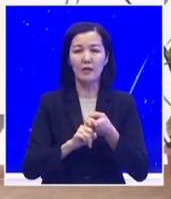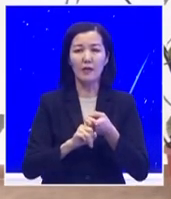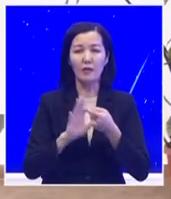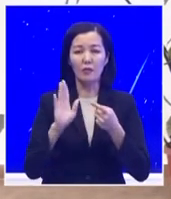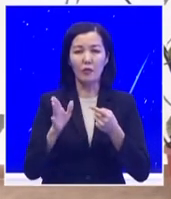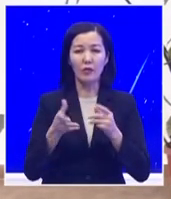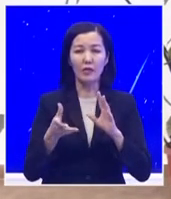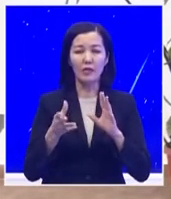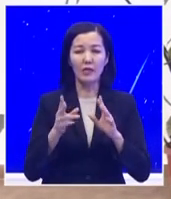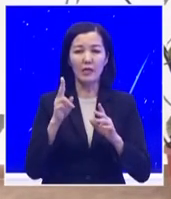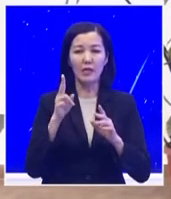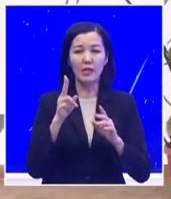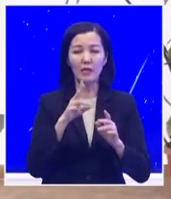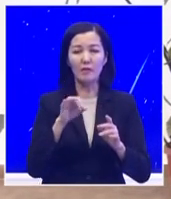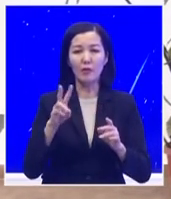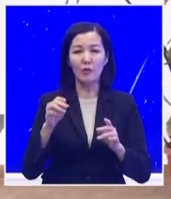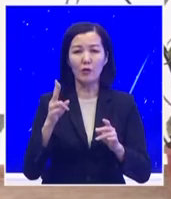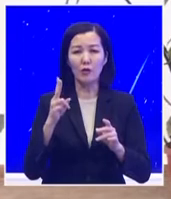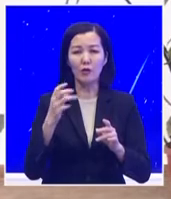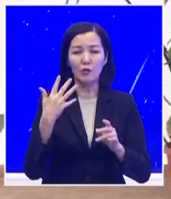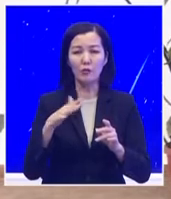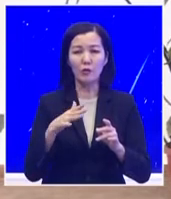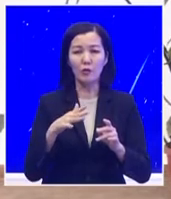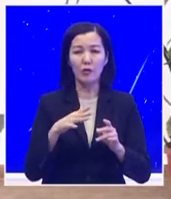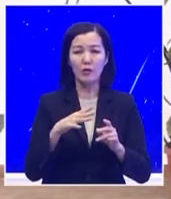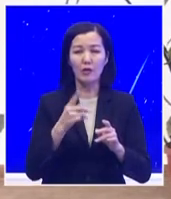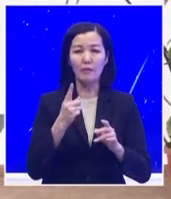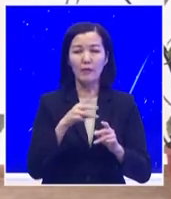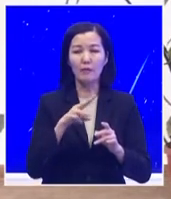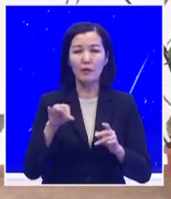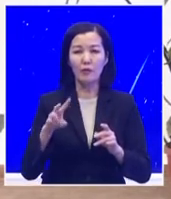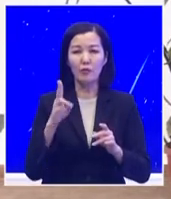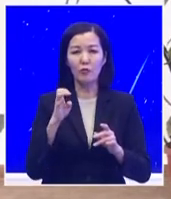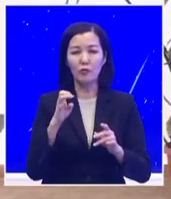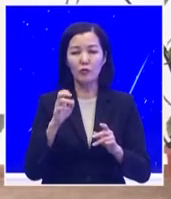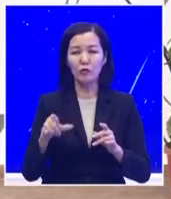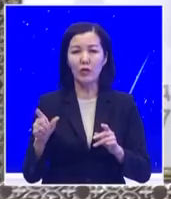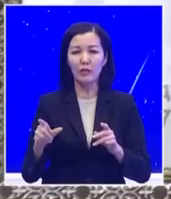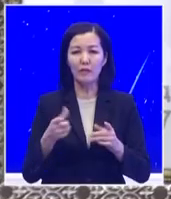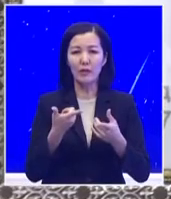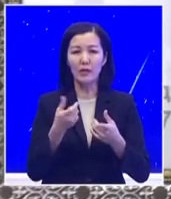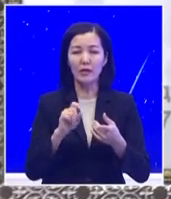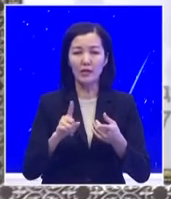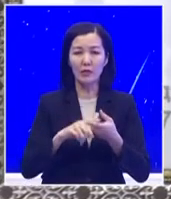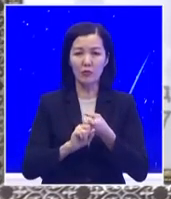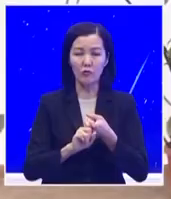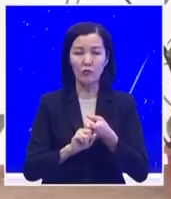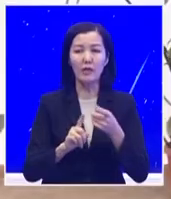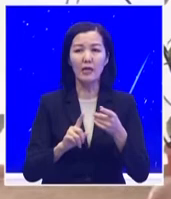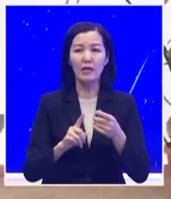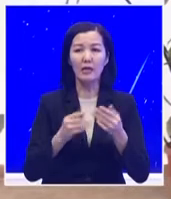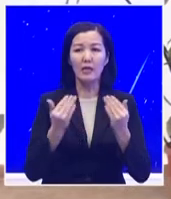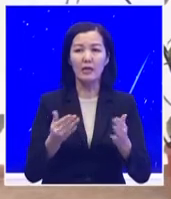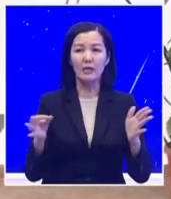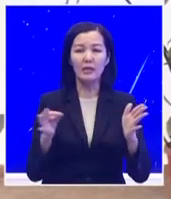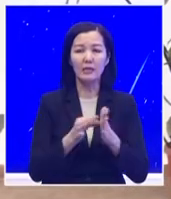Жалпы облысымызда 2 миллион 52 адам болатын болса, бүгінгі күні 1 миллион 400 адам газ алуға мүмкіндік жасадық. Ендігі мақсат біздің